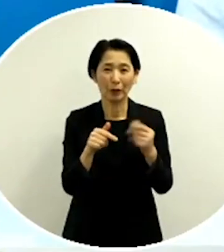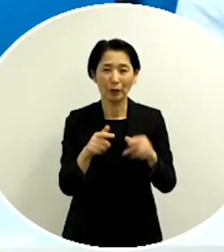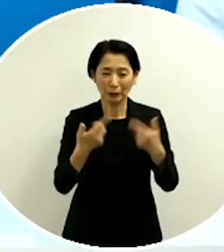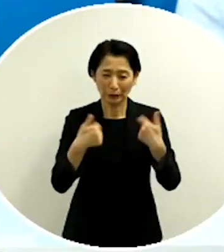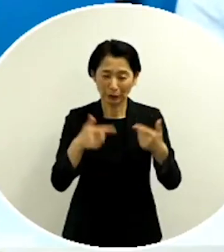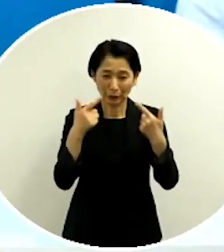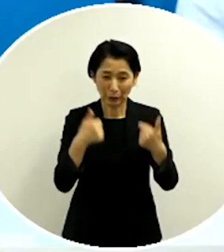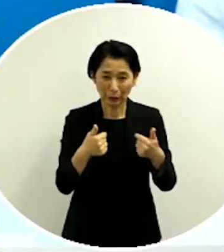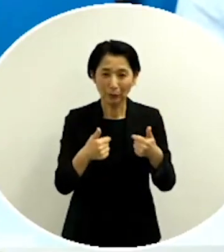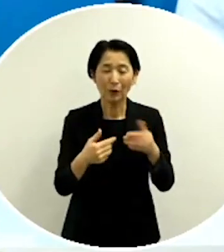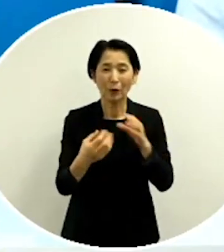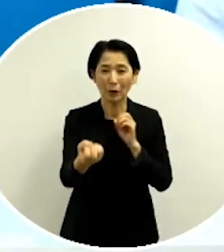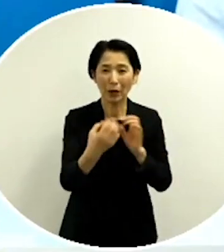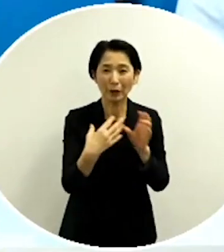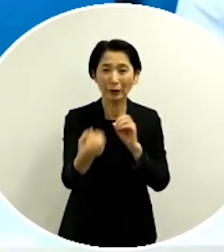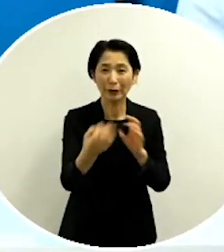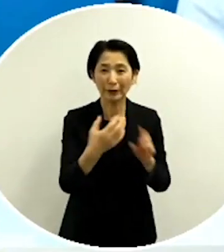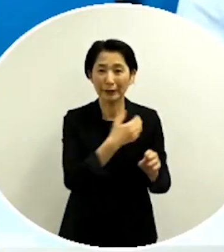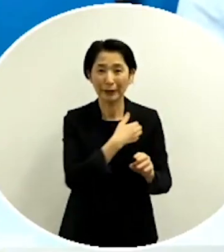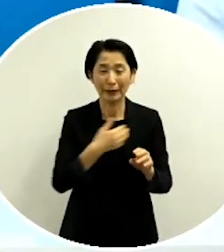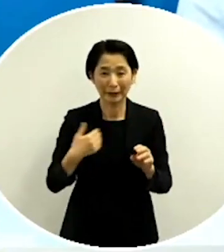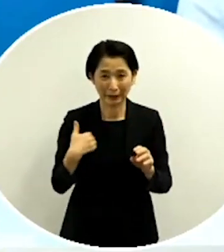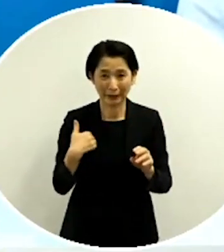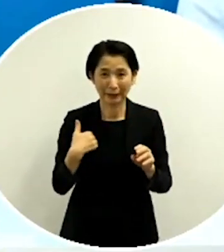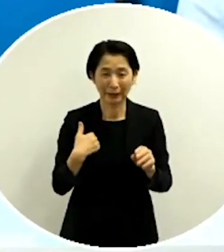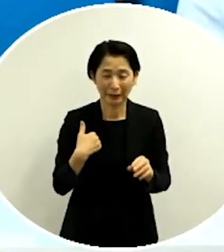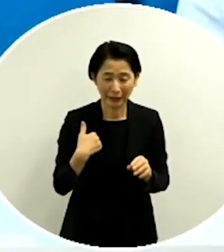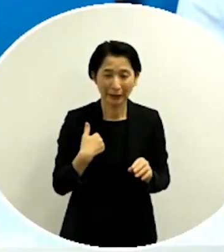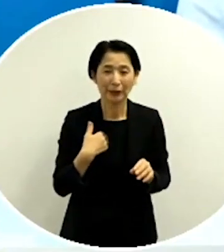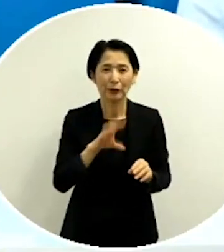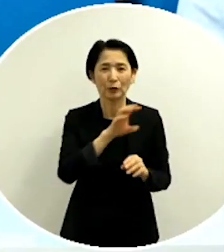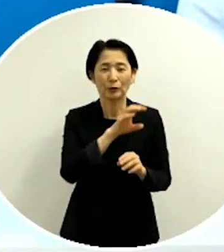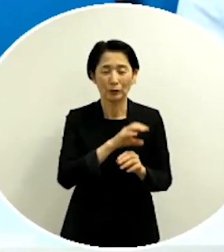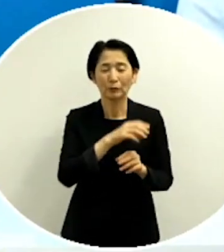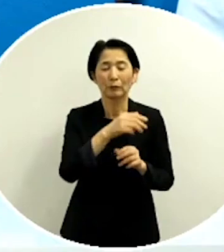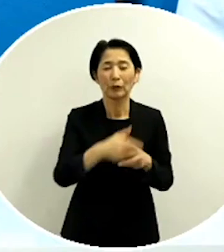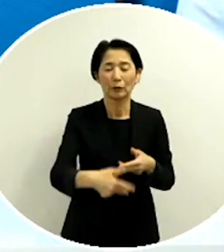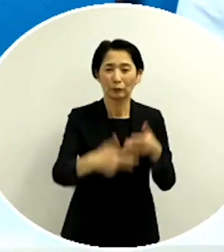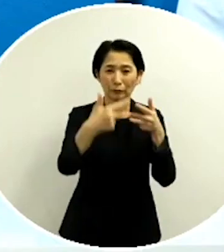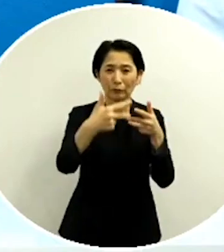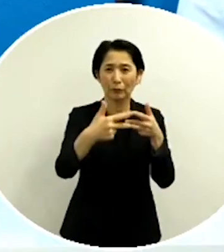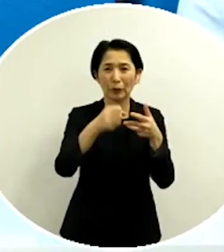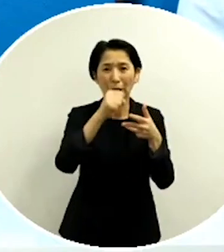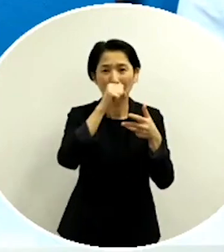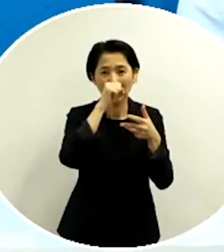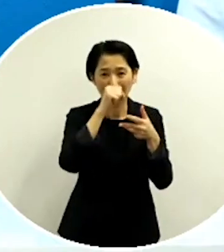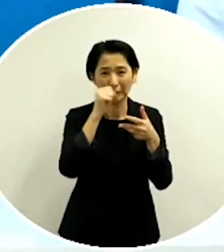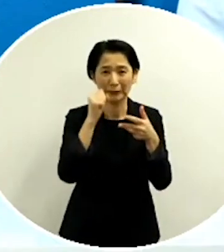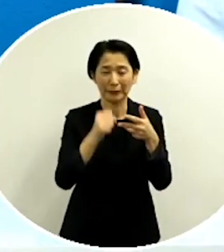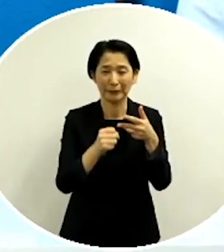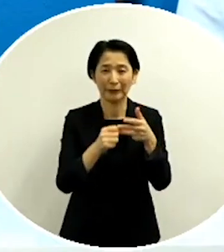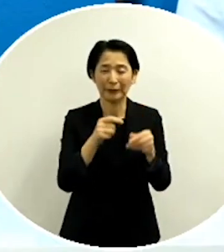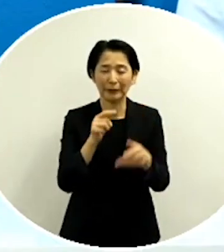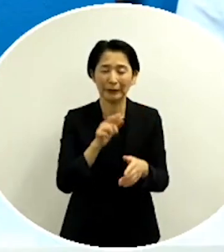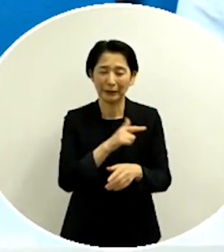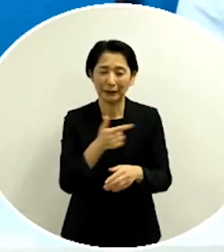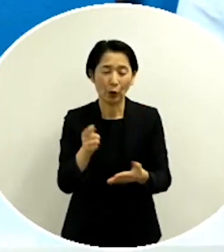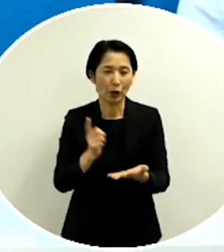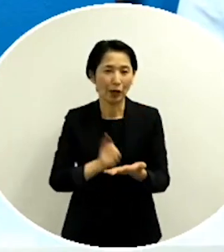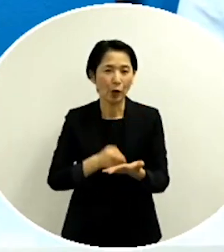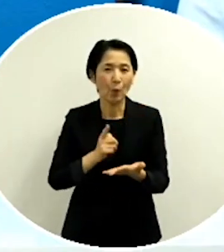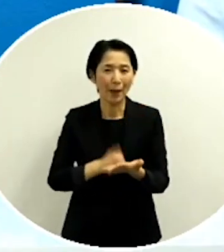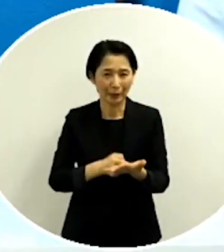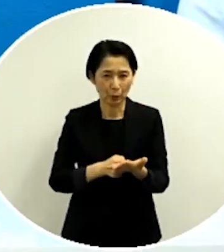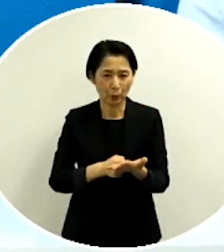できる環境っていうのはもうこのオンラインティングの鍵ができていますからぜひですねあのいろんなコメントを頂いた二死ながら